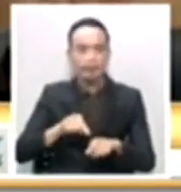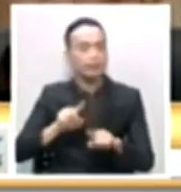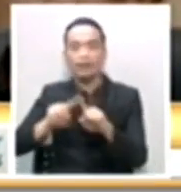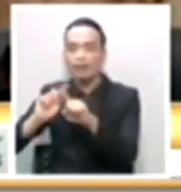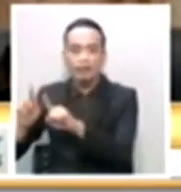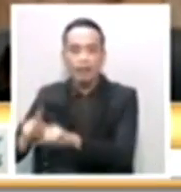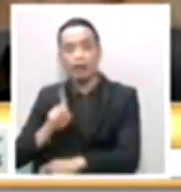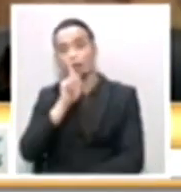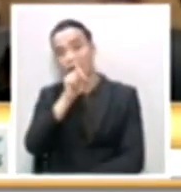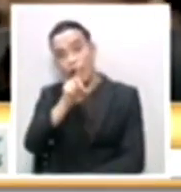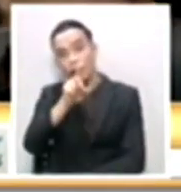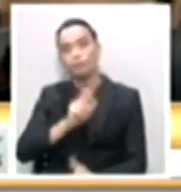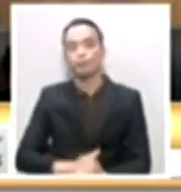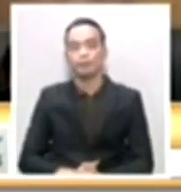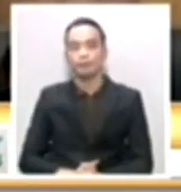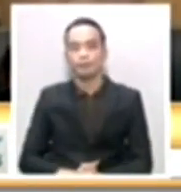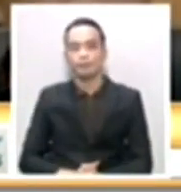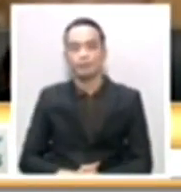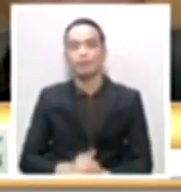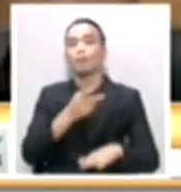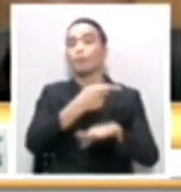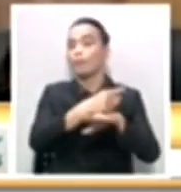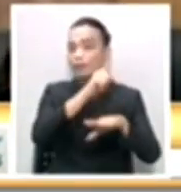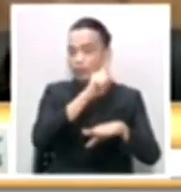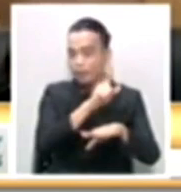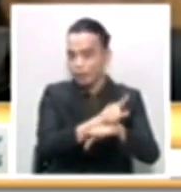ในวันนี้ท่านประธานครับ